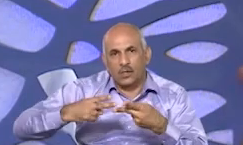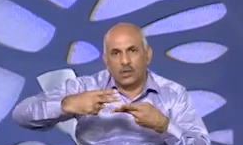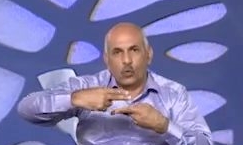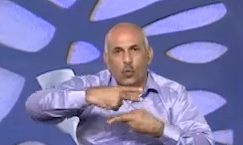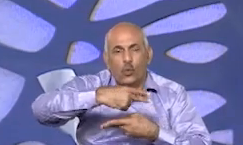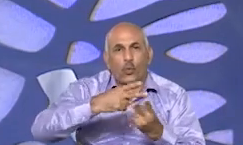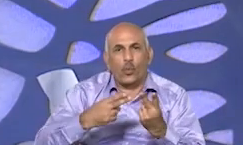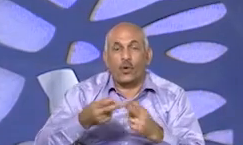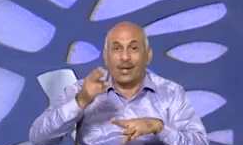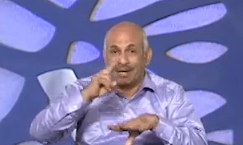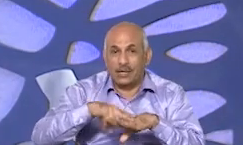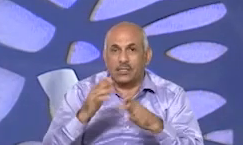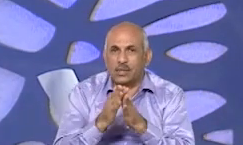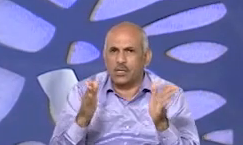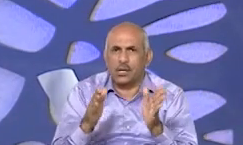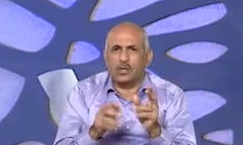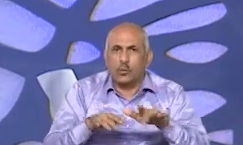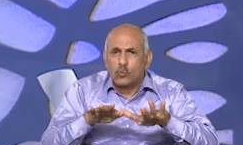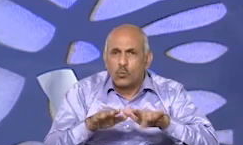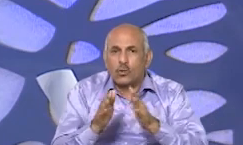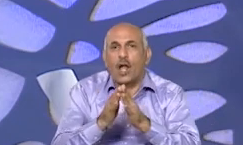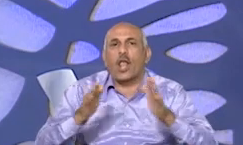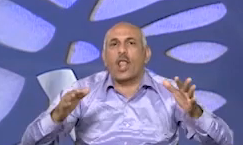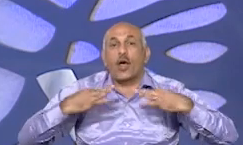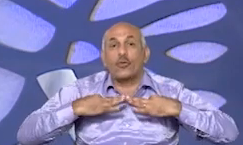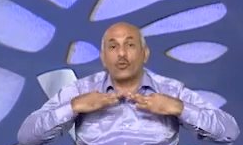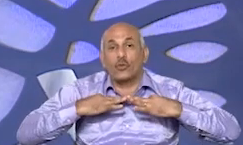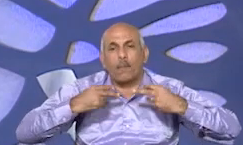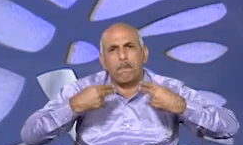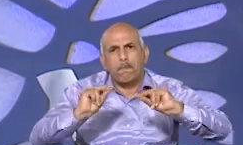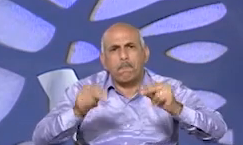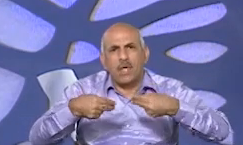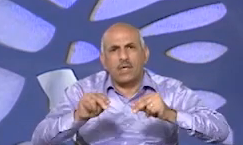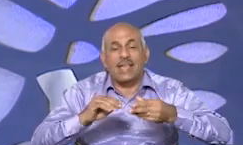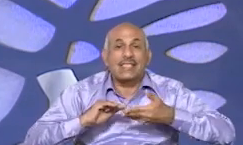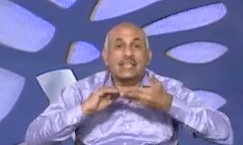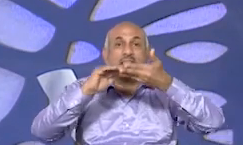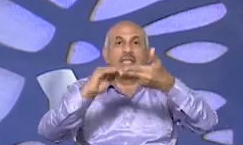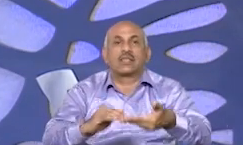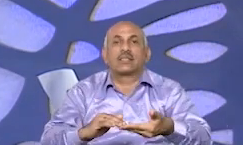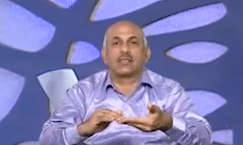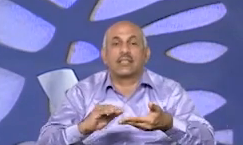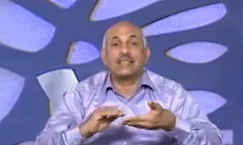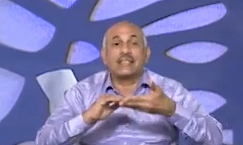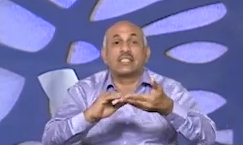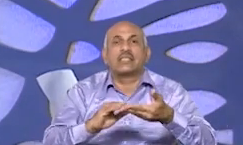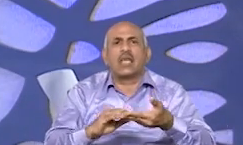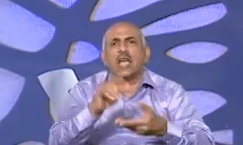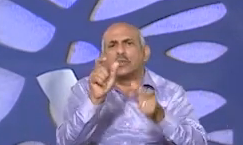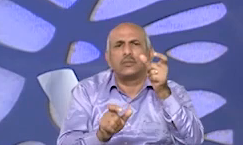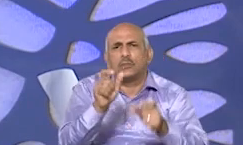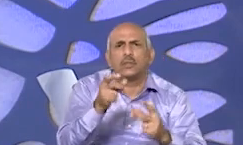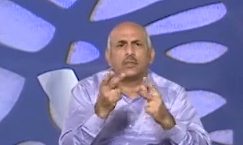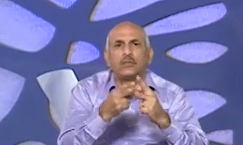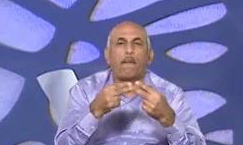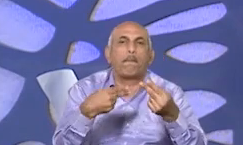طلعوا منتج بالظبط، طلعوا اللكنة طلعت قماش. فاللي احنا بنعمله ان احنا بنحاول نساعد بالظبط، نحاول نساعد الناس ان هم يسوقوا